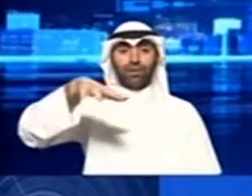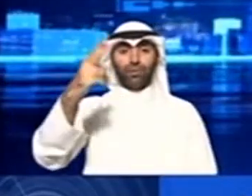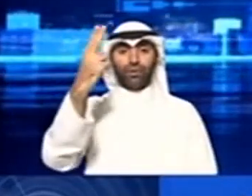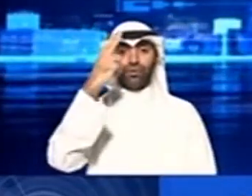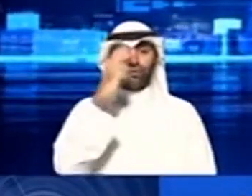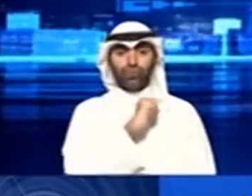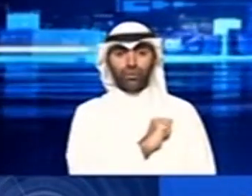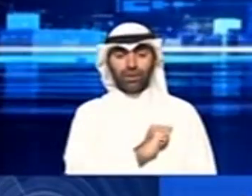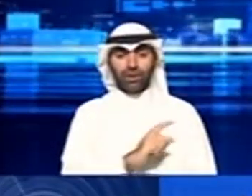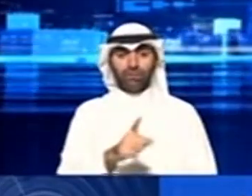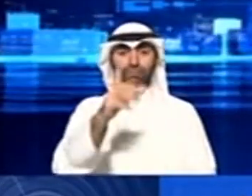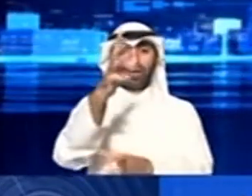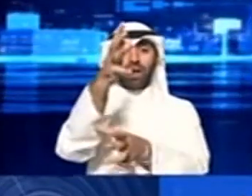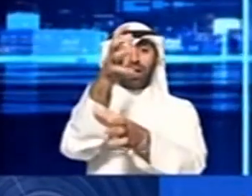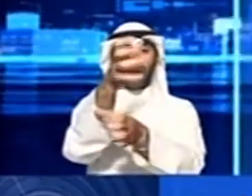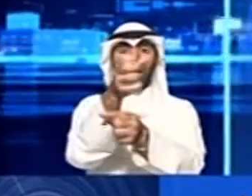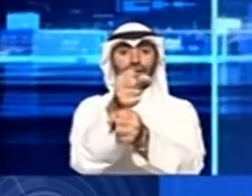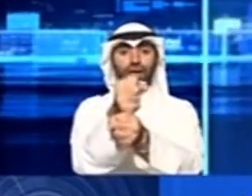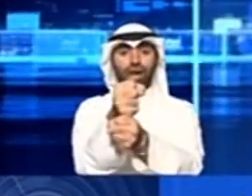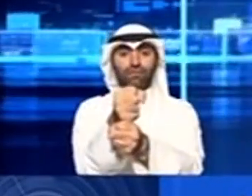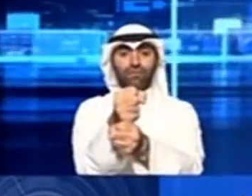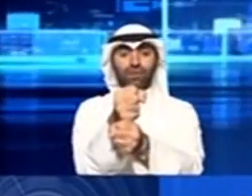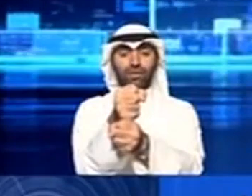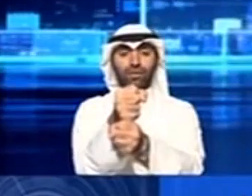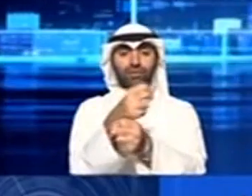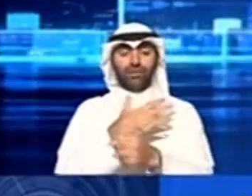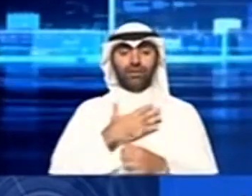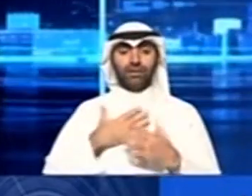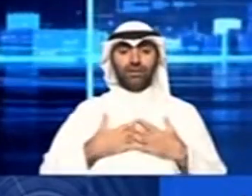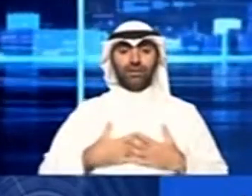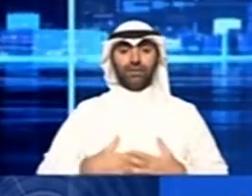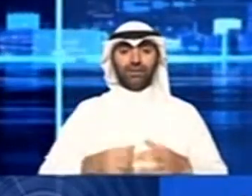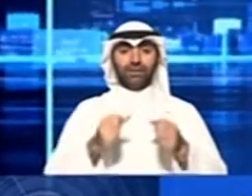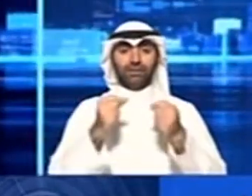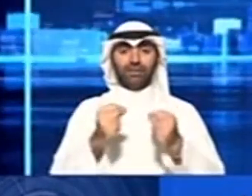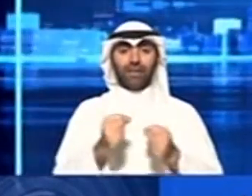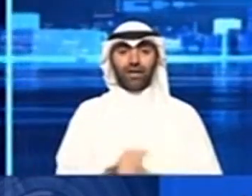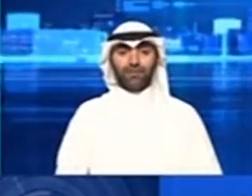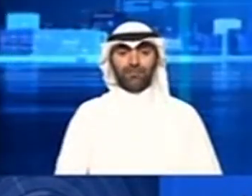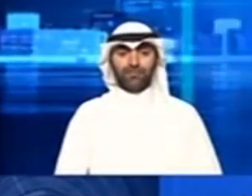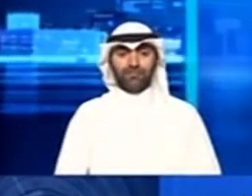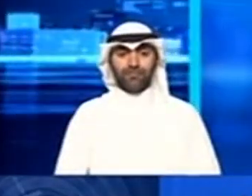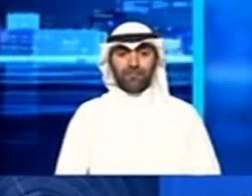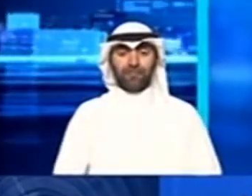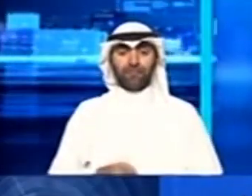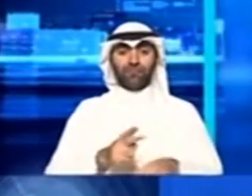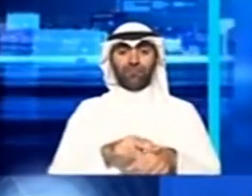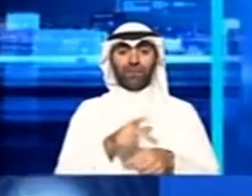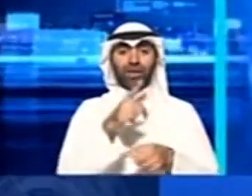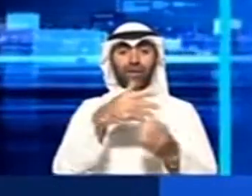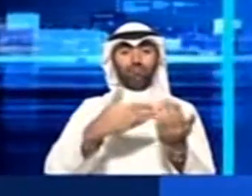الحرمين الشريفين الملك سلمان بن عبد العزيز آل سعود حفظه الله ملك المملكة العربية السعودية الشقيقة.